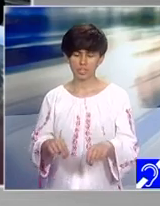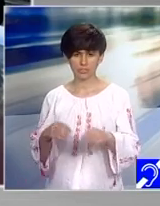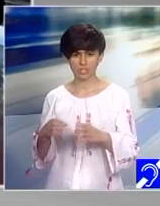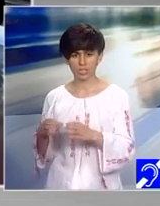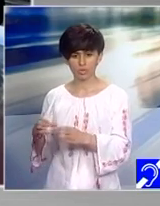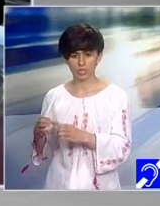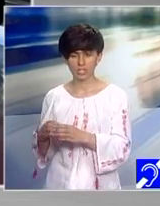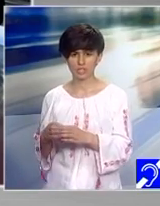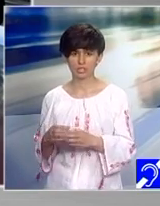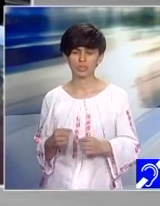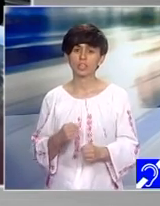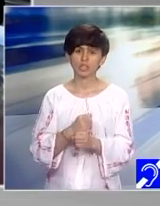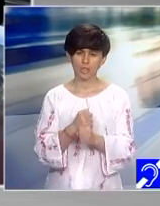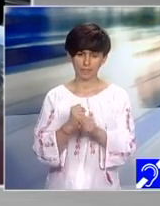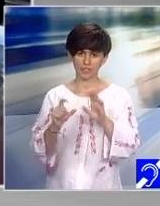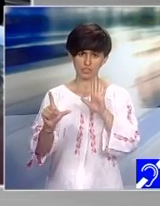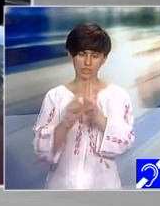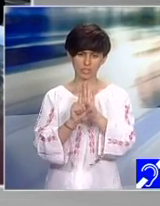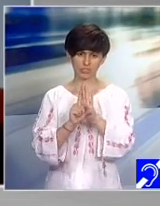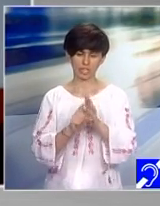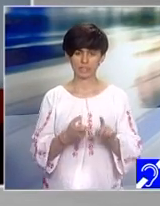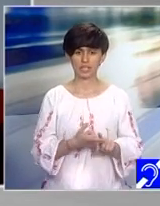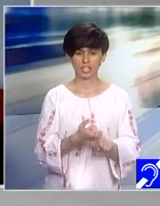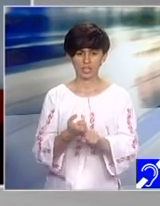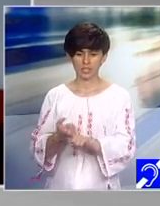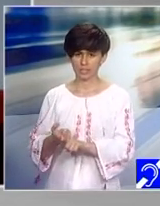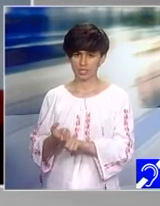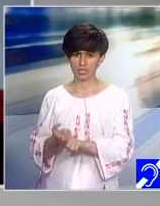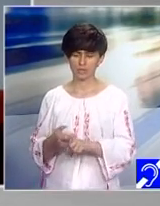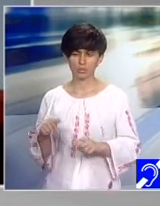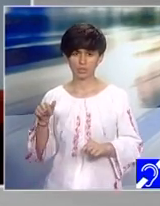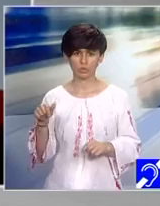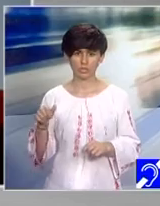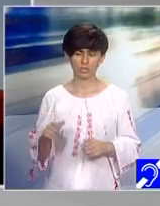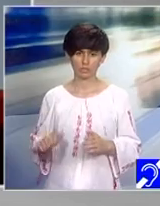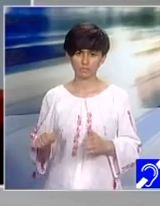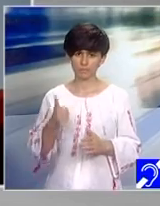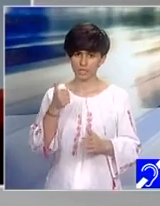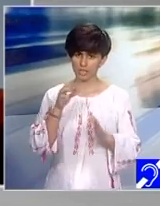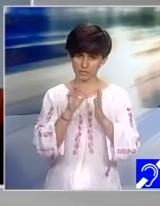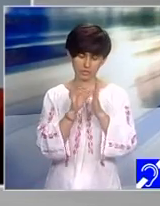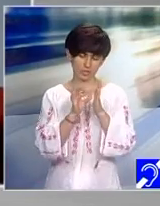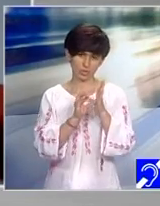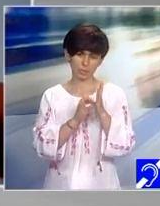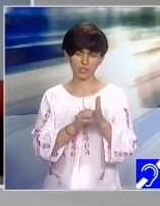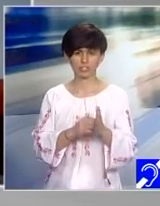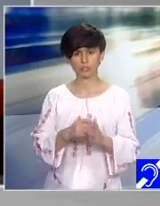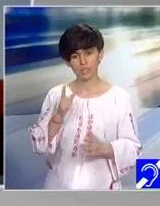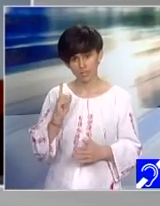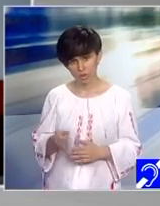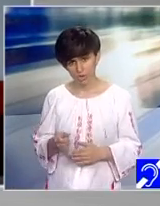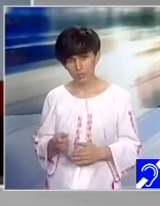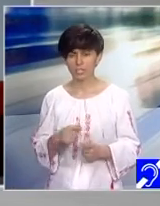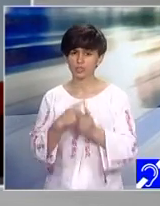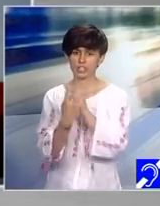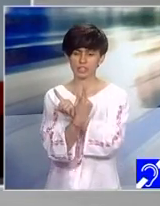a unei legislații în corespondență cu aceste noi principii obligatorii de schimbare